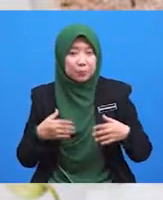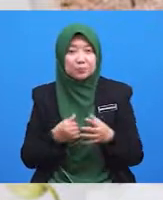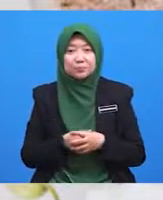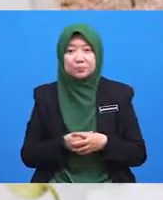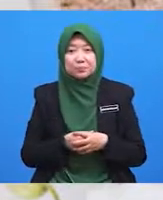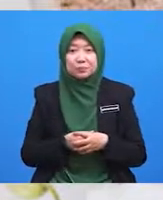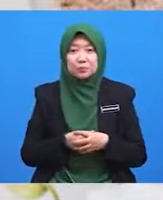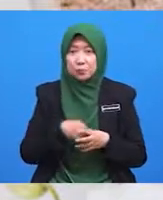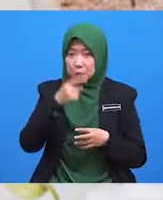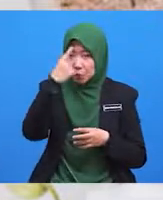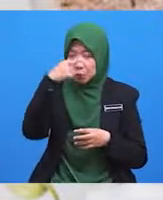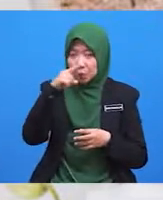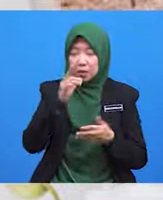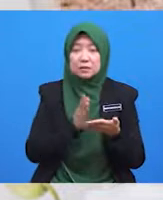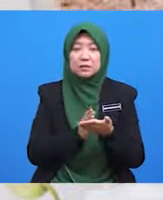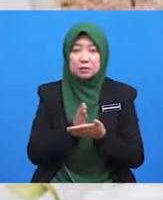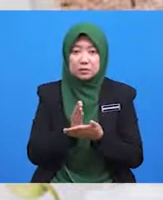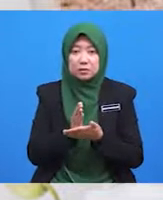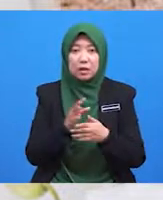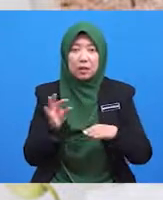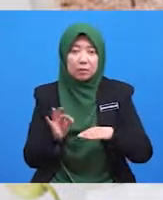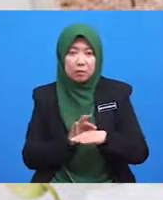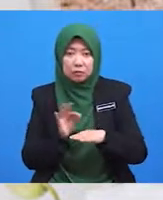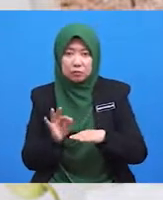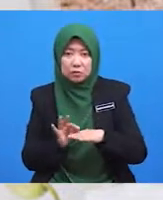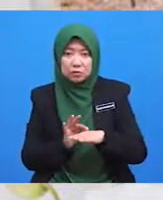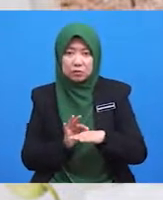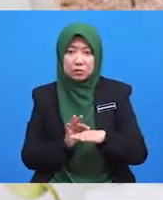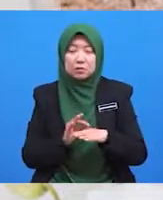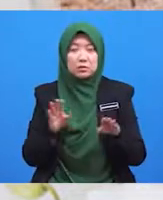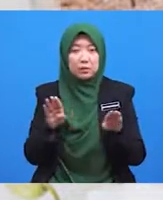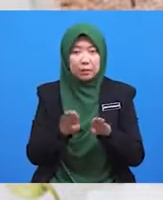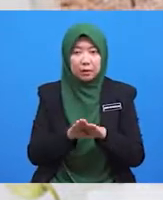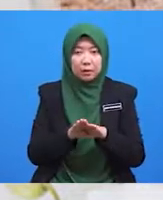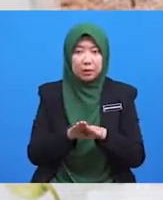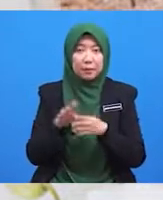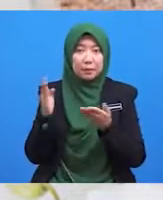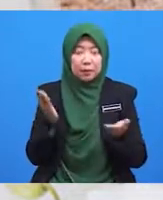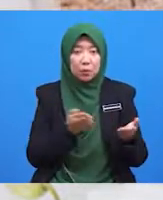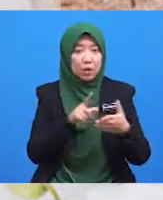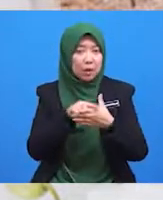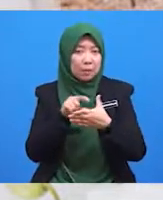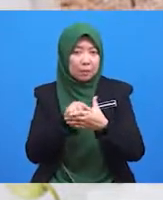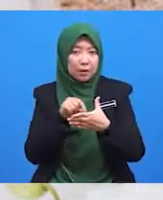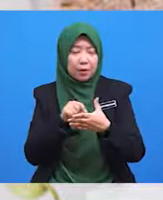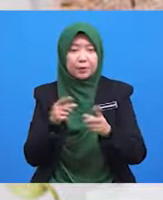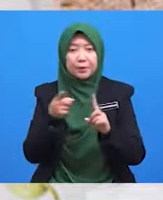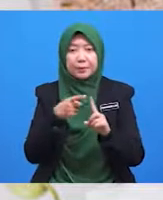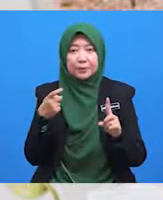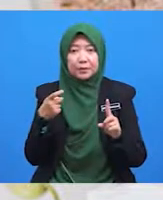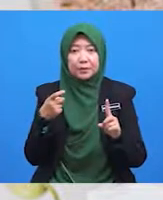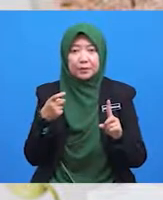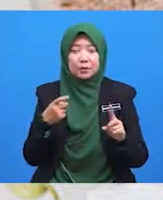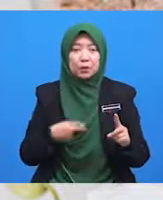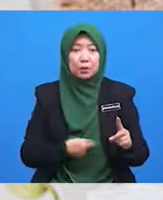Untuk yang seterusnya, ia berfungsi sebagai membawa lemak daripada